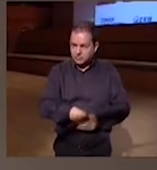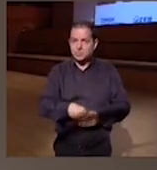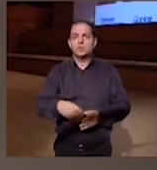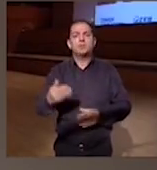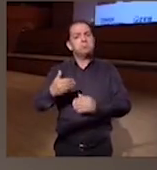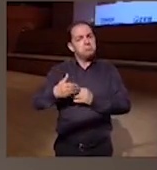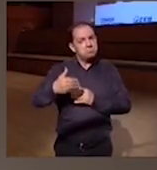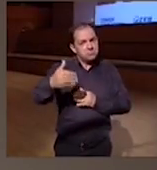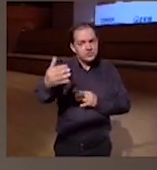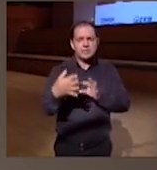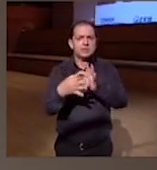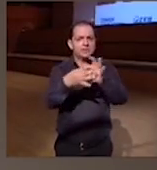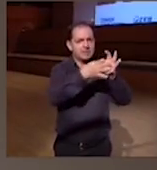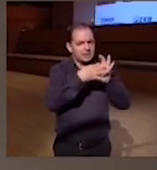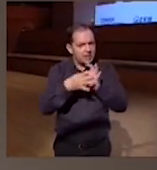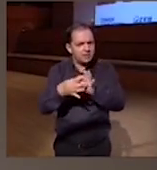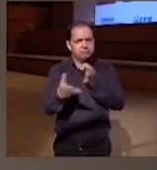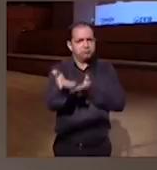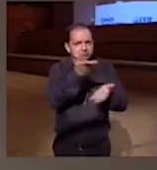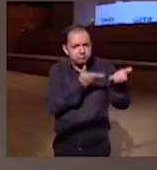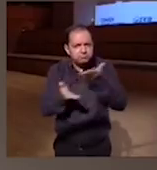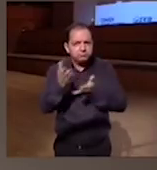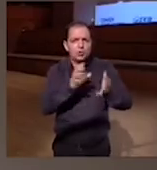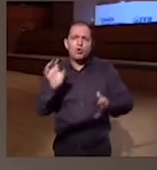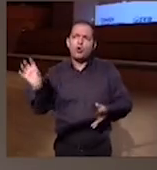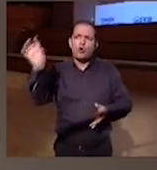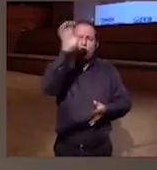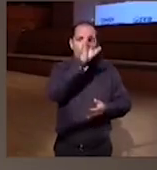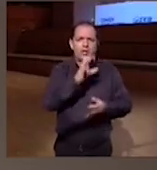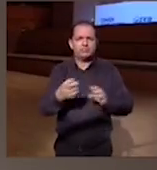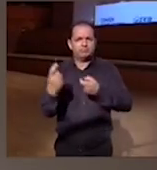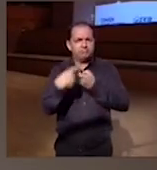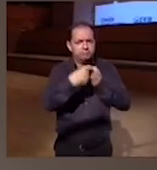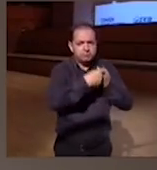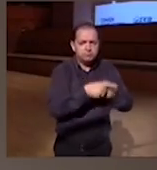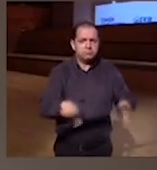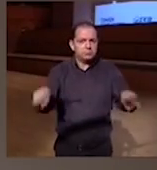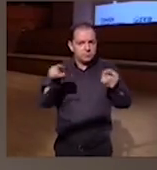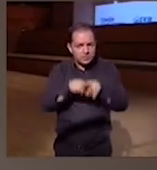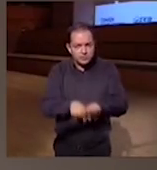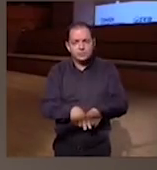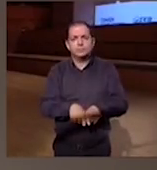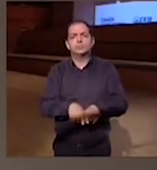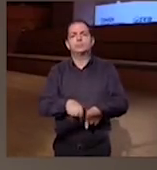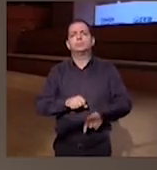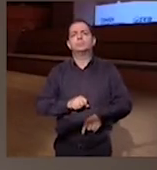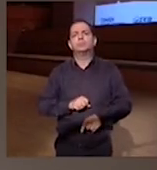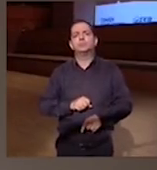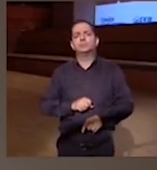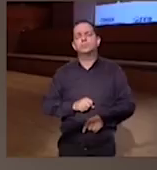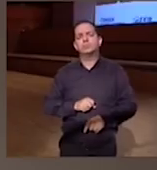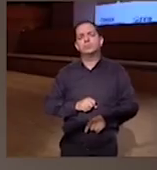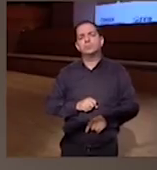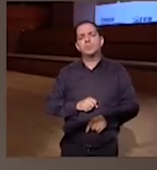προοπτική συνεργασίας με όλες τις χώρες της περιοχής μας και θα ανακόψει ταυτόχρονα και